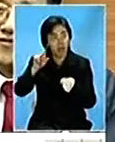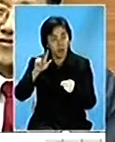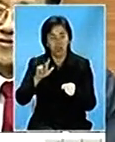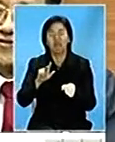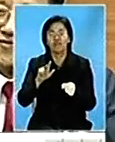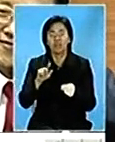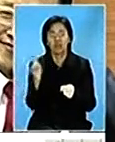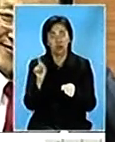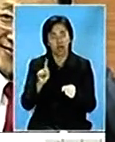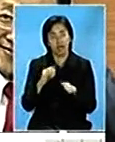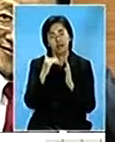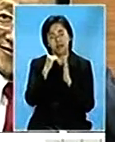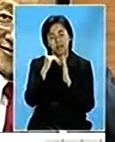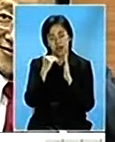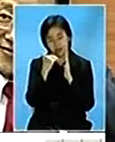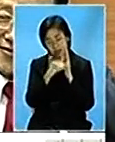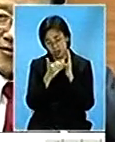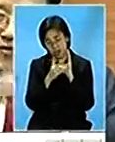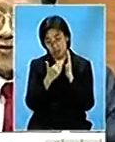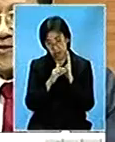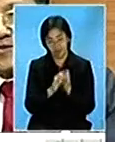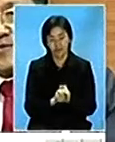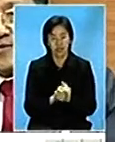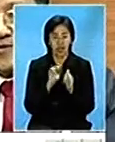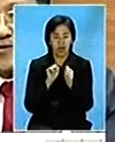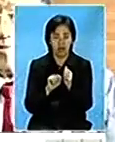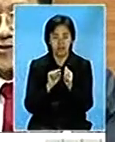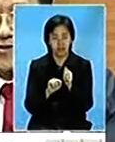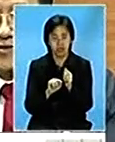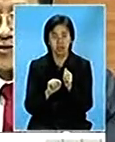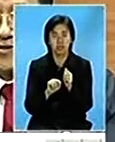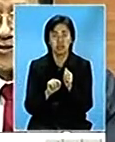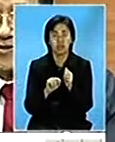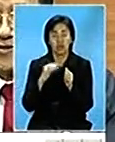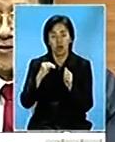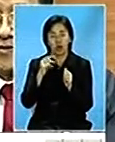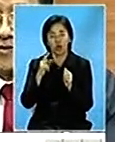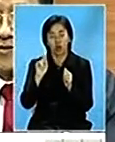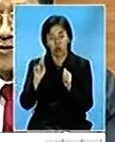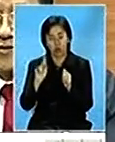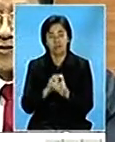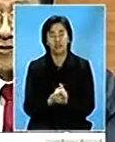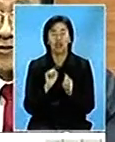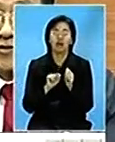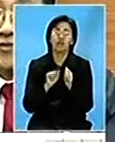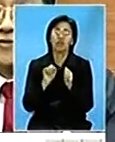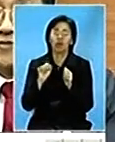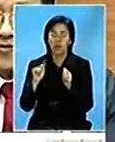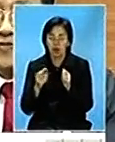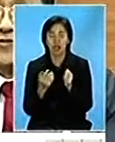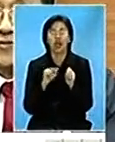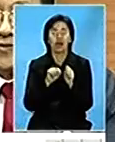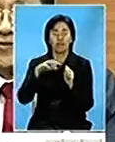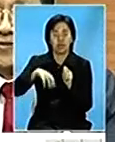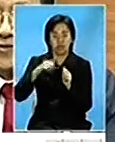ที่ลงมาจากภูพานผ่านอำเภอโคกศรีสุพรรณอำเภอเต่างอยแล้วก็อำเภอเมื